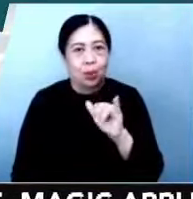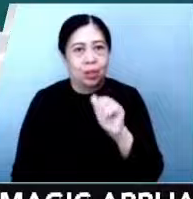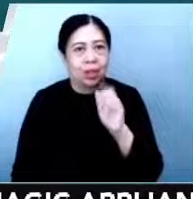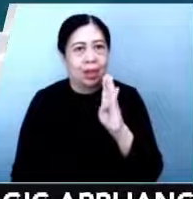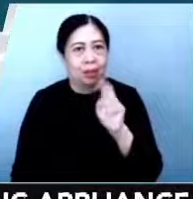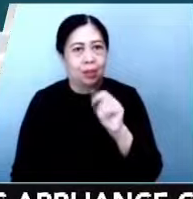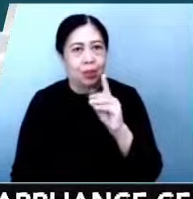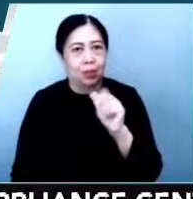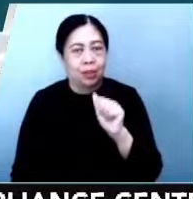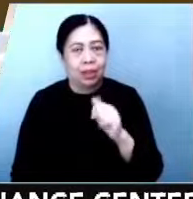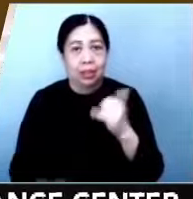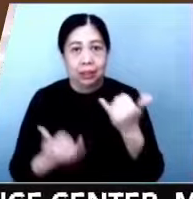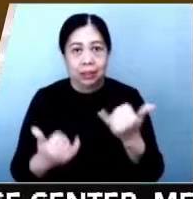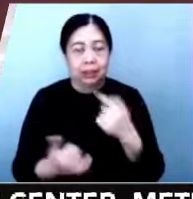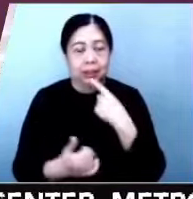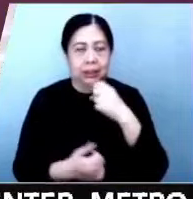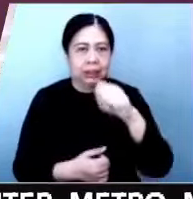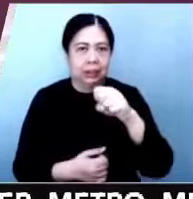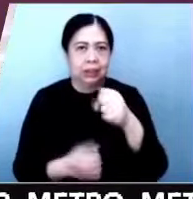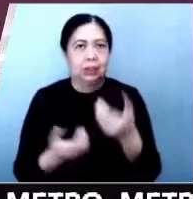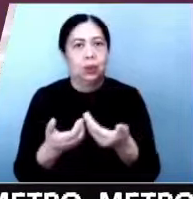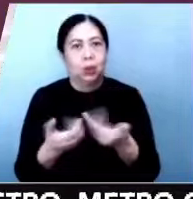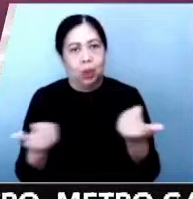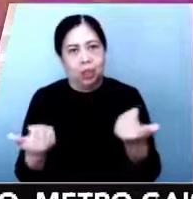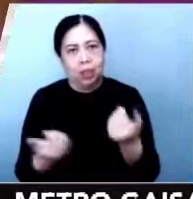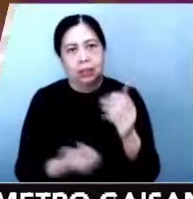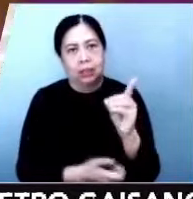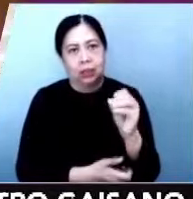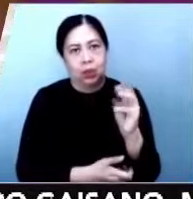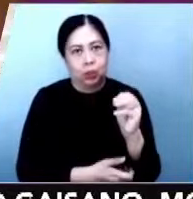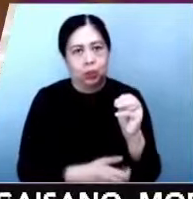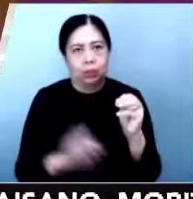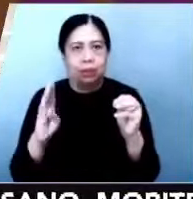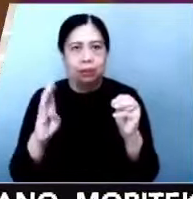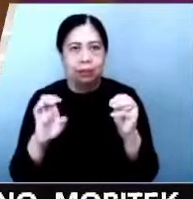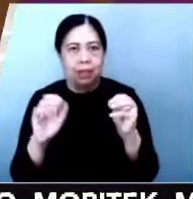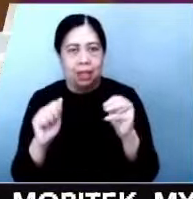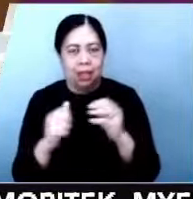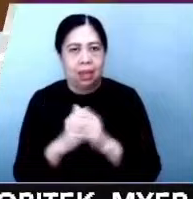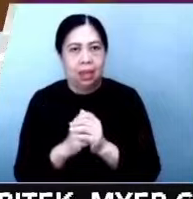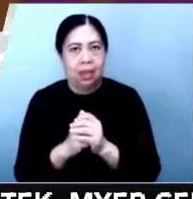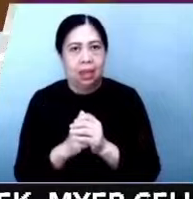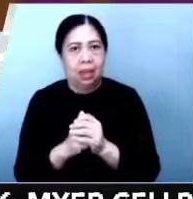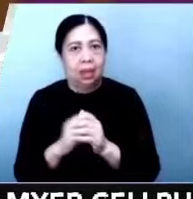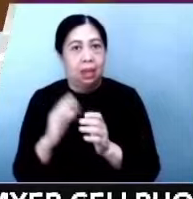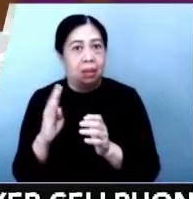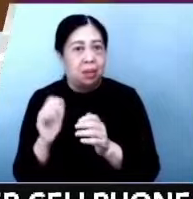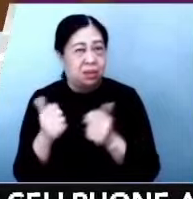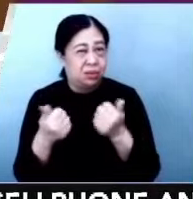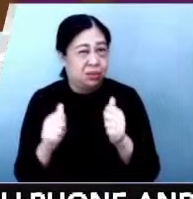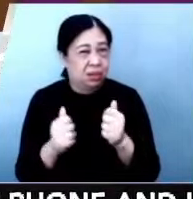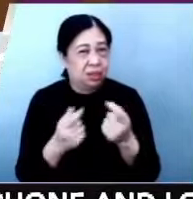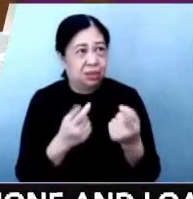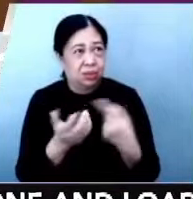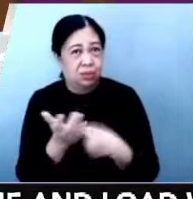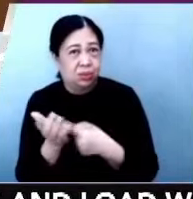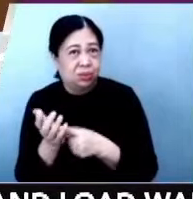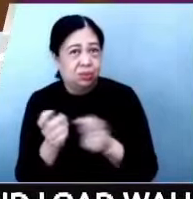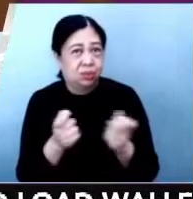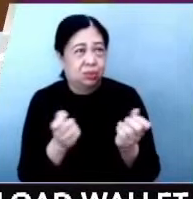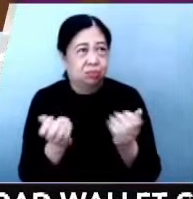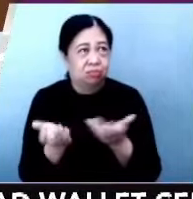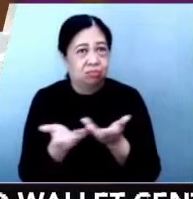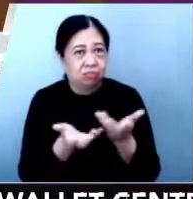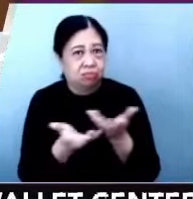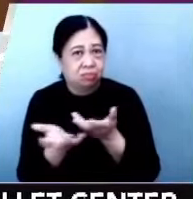today, yes, hiwalay po si Dominic at saka si Bea. Susuyo ba si Bea? Are they still trying to talk?